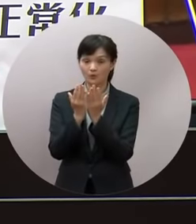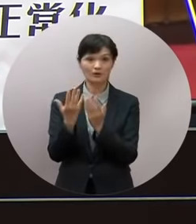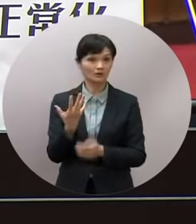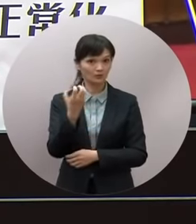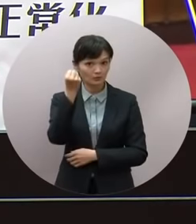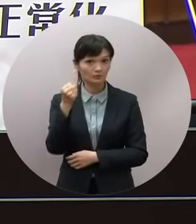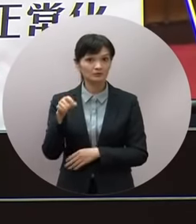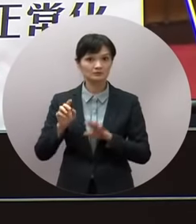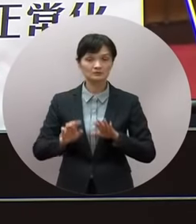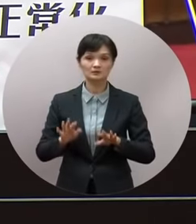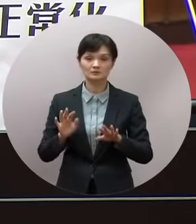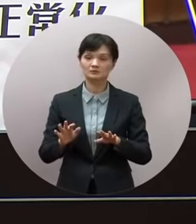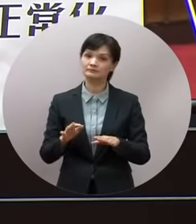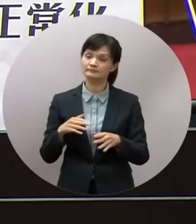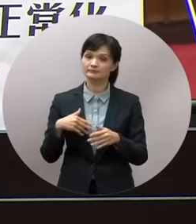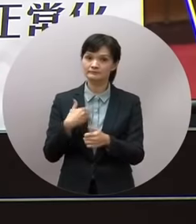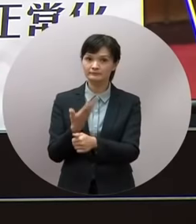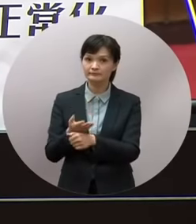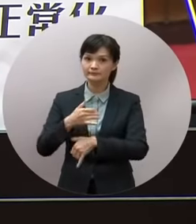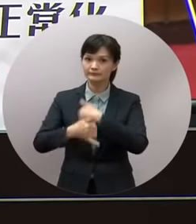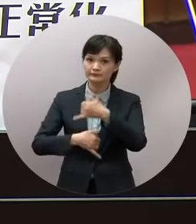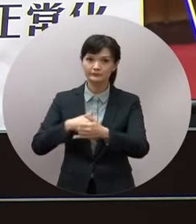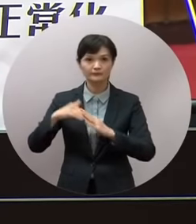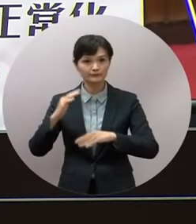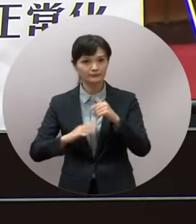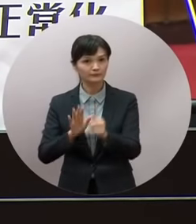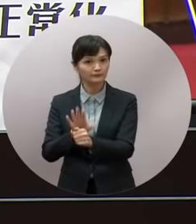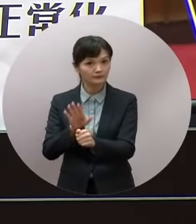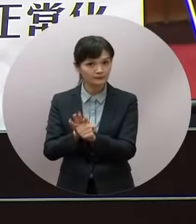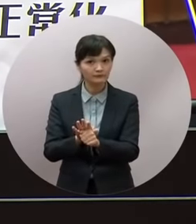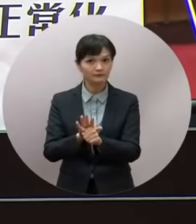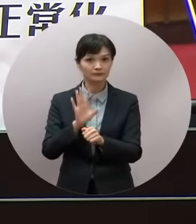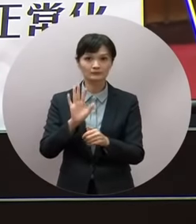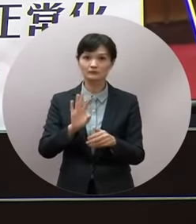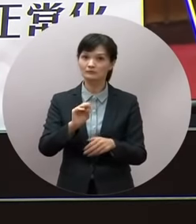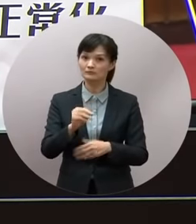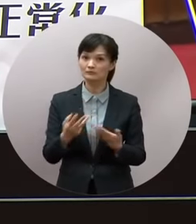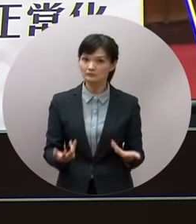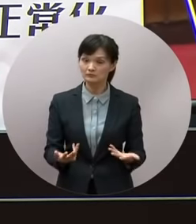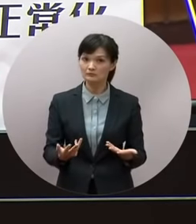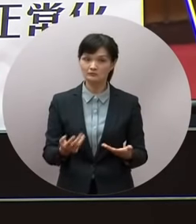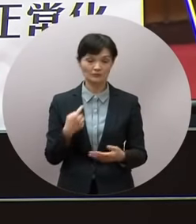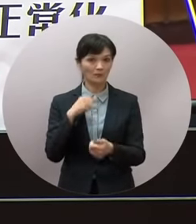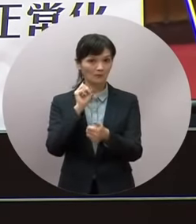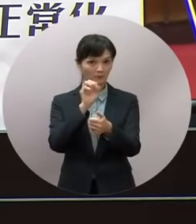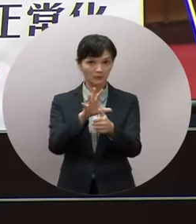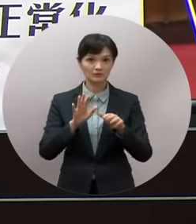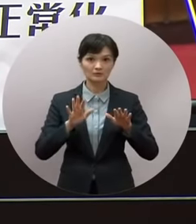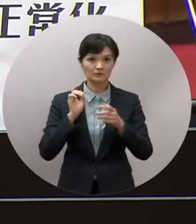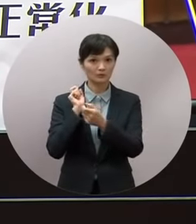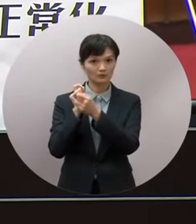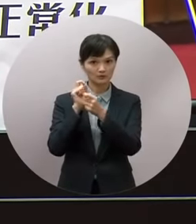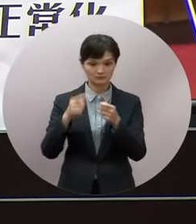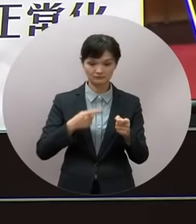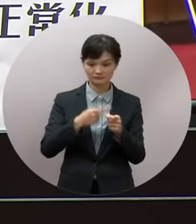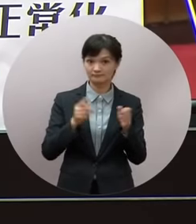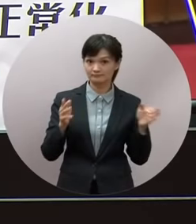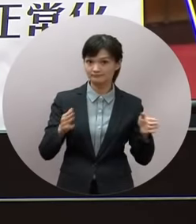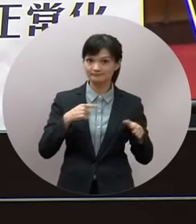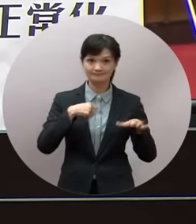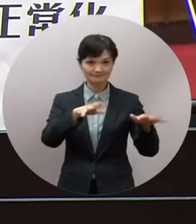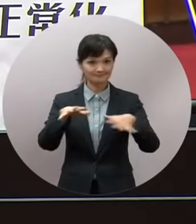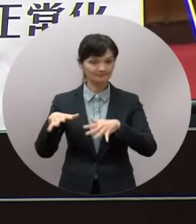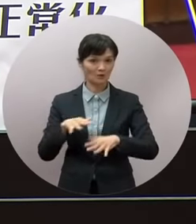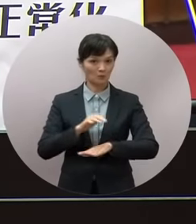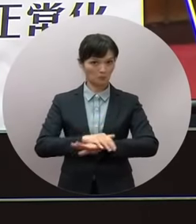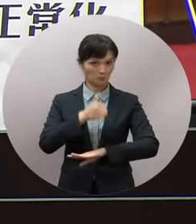这方面的生活协助。我跟院长报告，我们这一年的招生有多么的让我们骄傲，